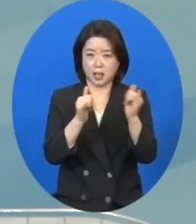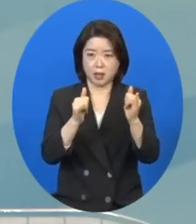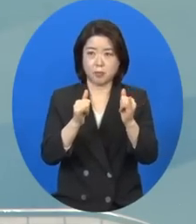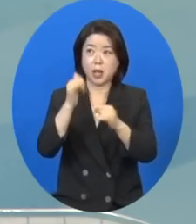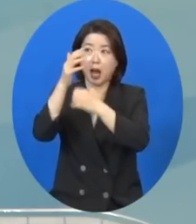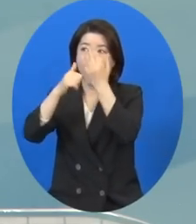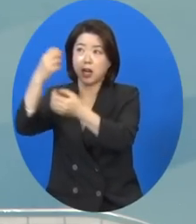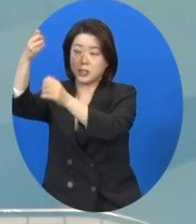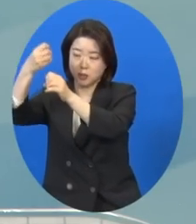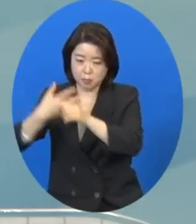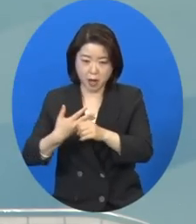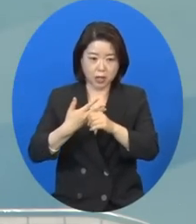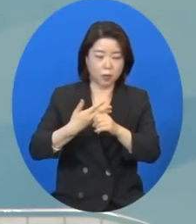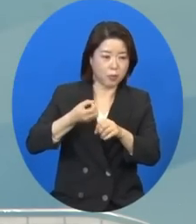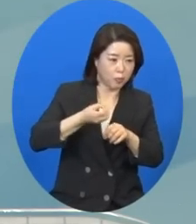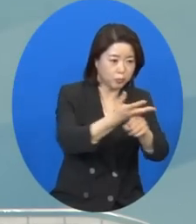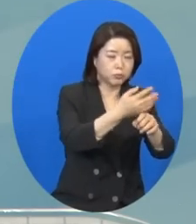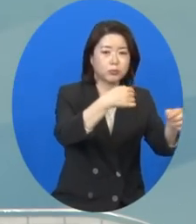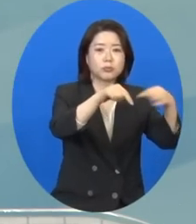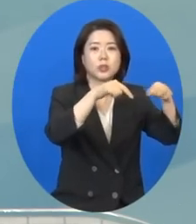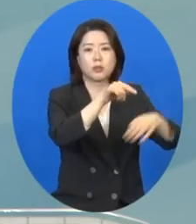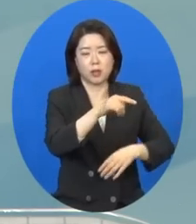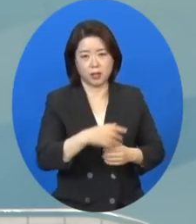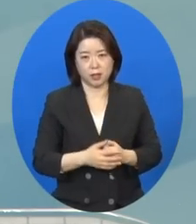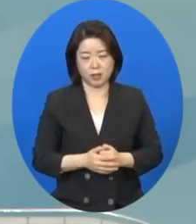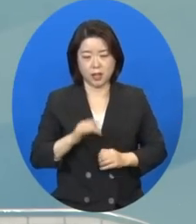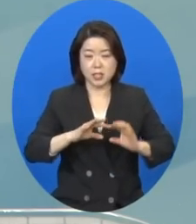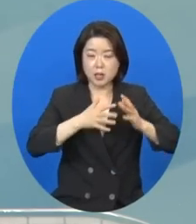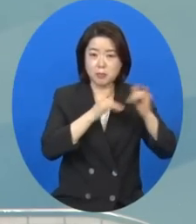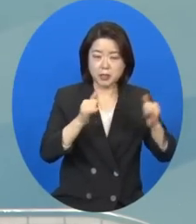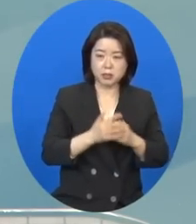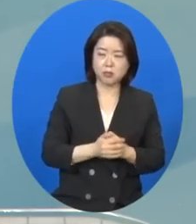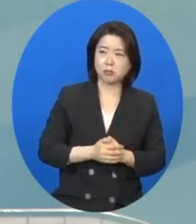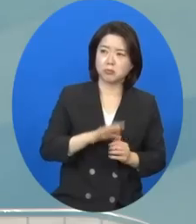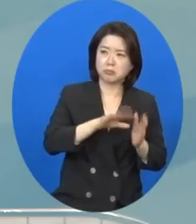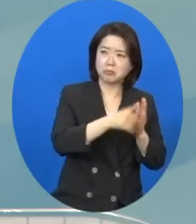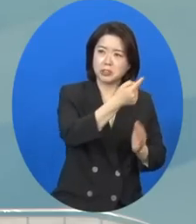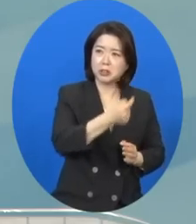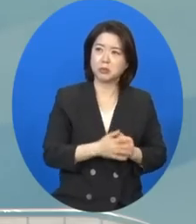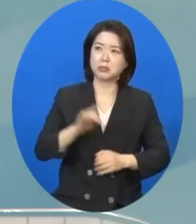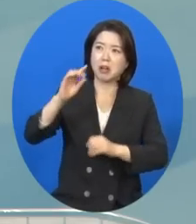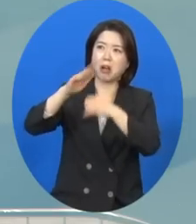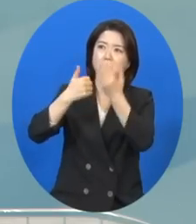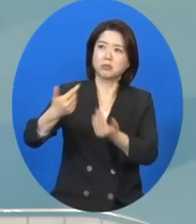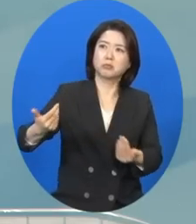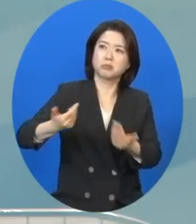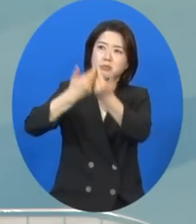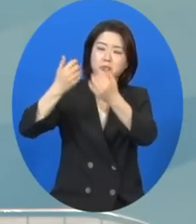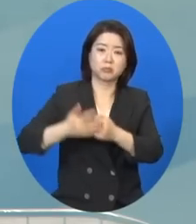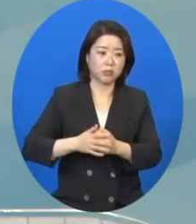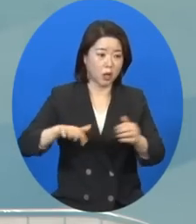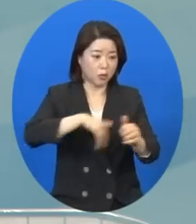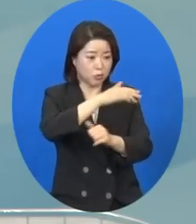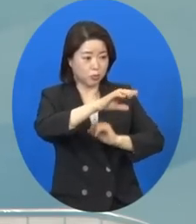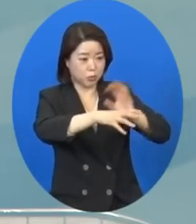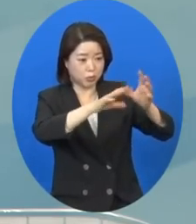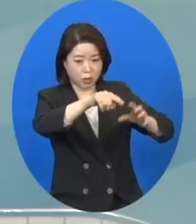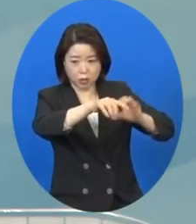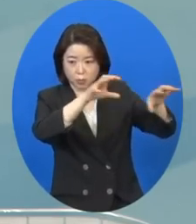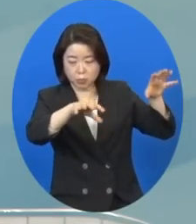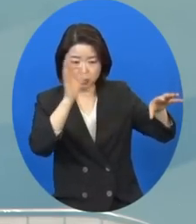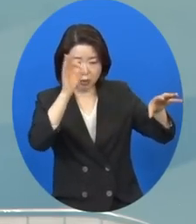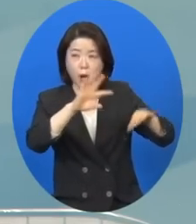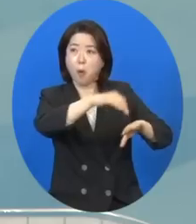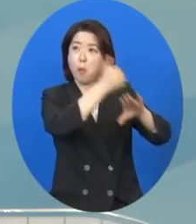사무엘상에 보니까이 백성들이 때가 되더니 하나님을 거부합니다 이유는 이거예요 주변의 나라들에 다 왕들이 있는데